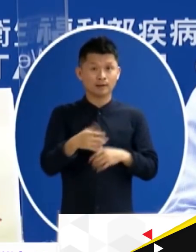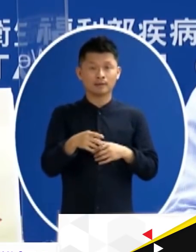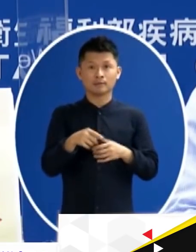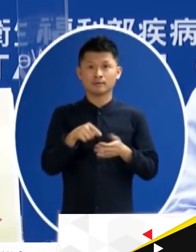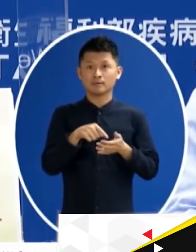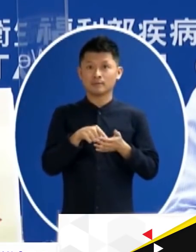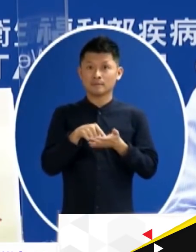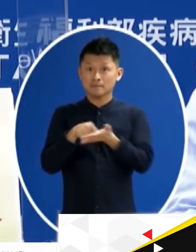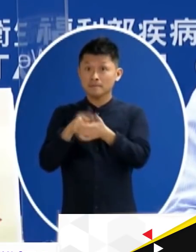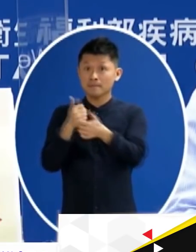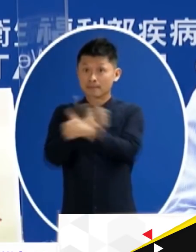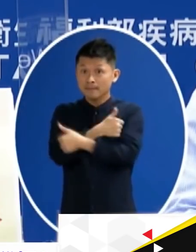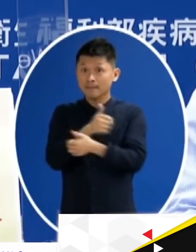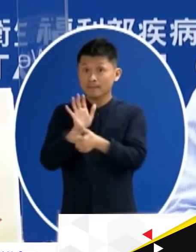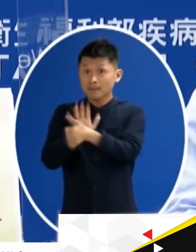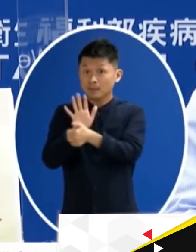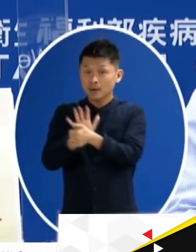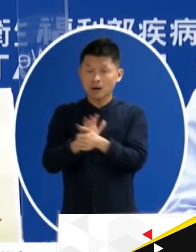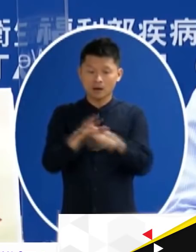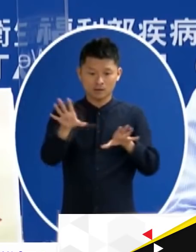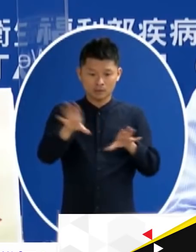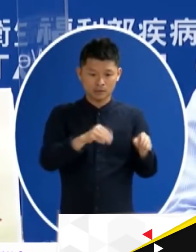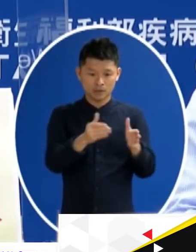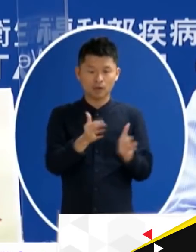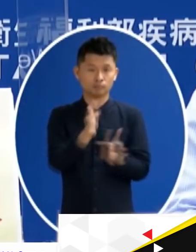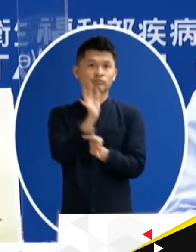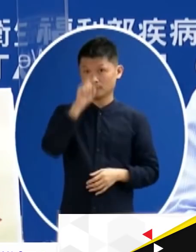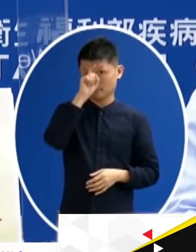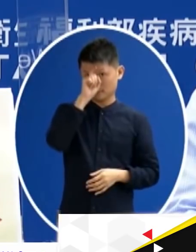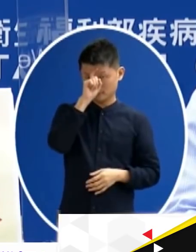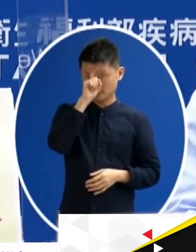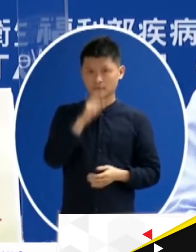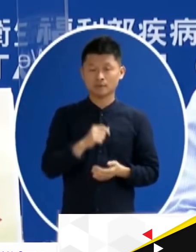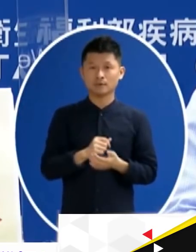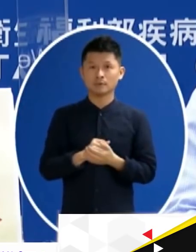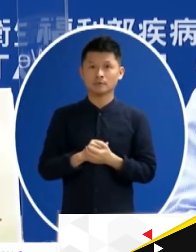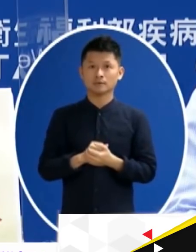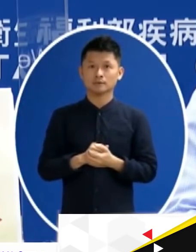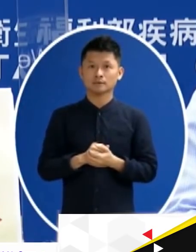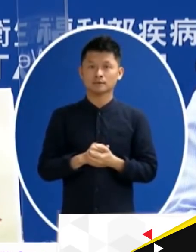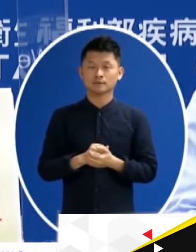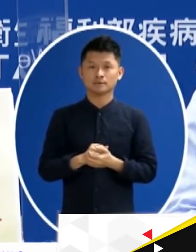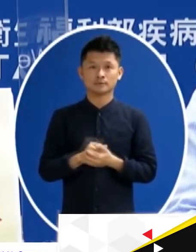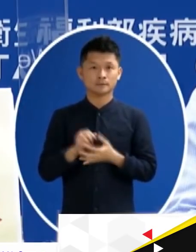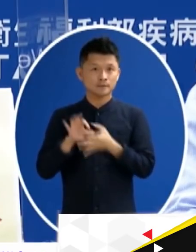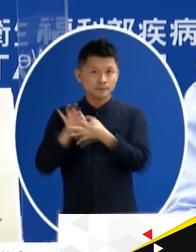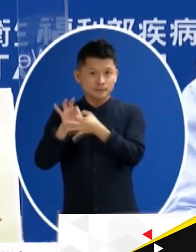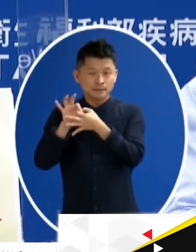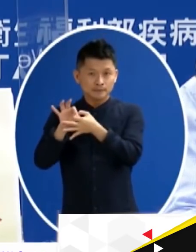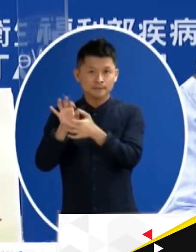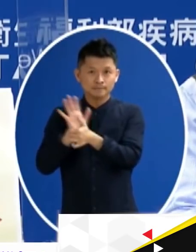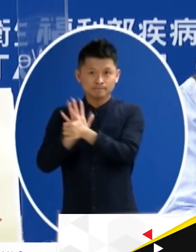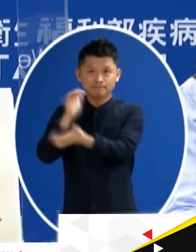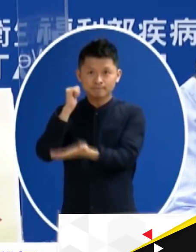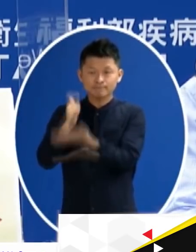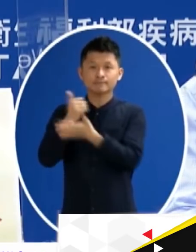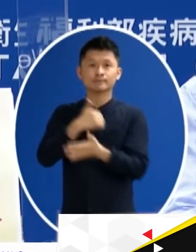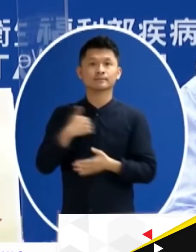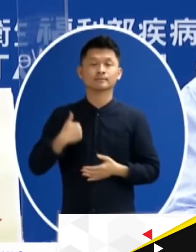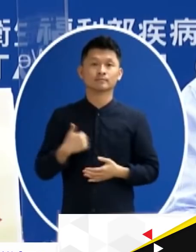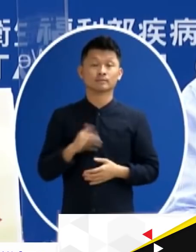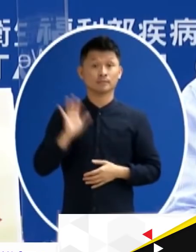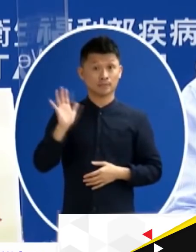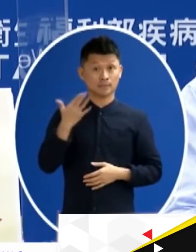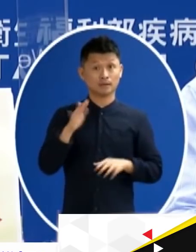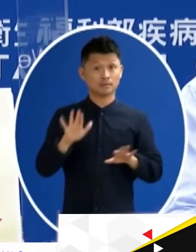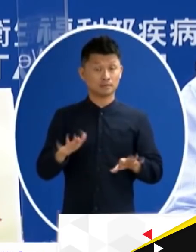全，好，那么也愿意哈在上面帮他予以协助，也有这样的一个可能的一个结果出来。不过在我知